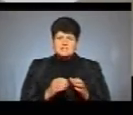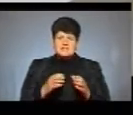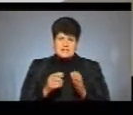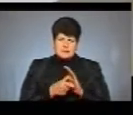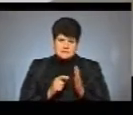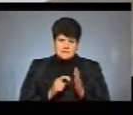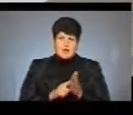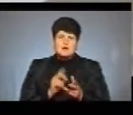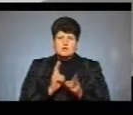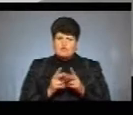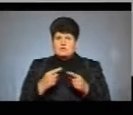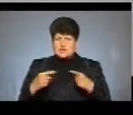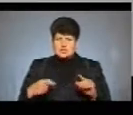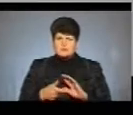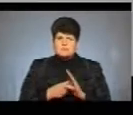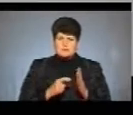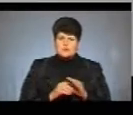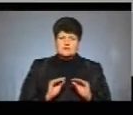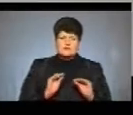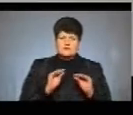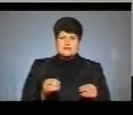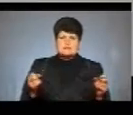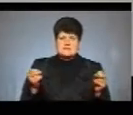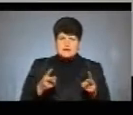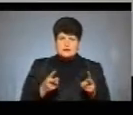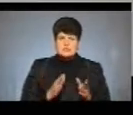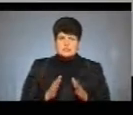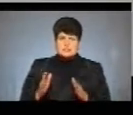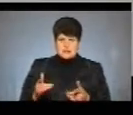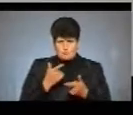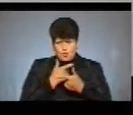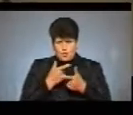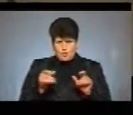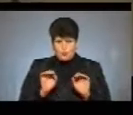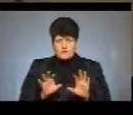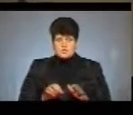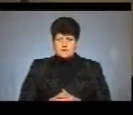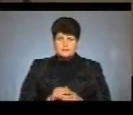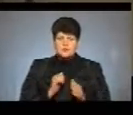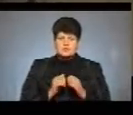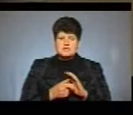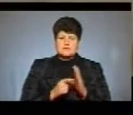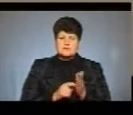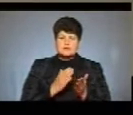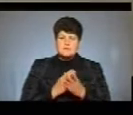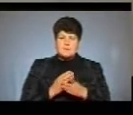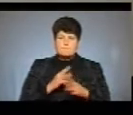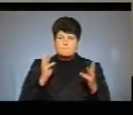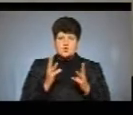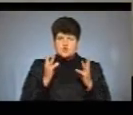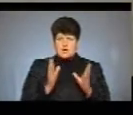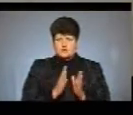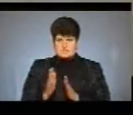кухні та інших приміщеннях казарми встановили спеціальну систему оповіщення. К Кожна кімната обладнана пожежною